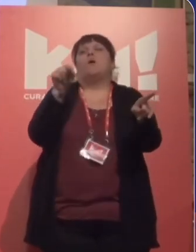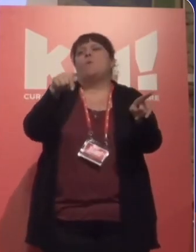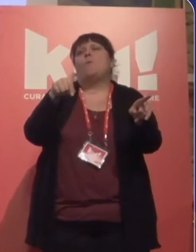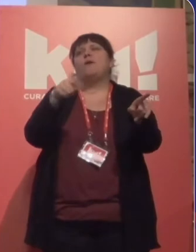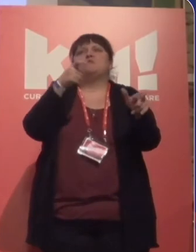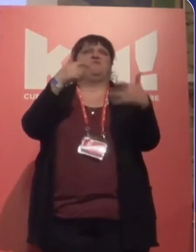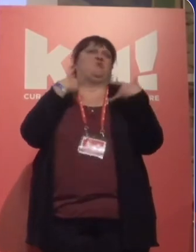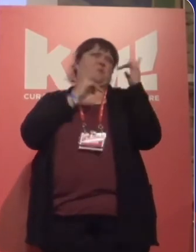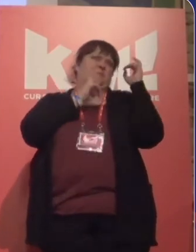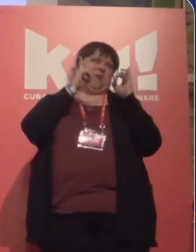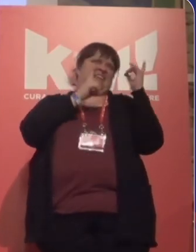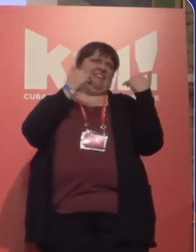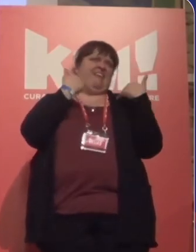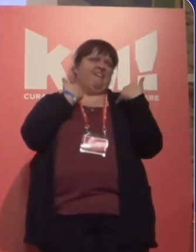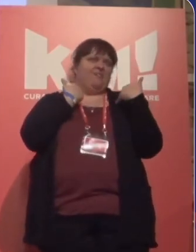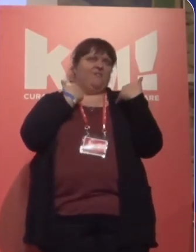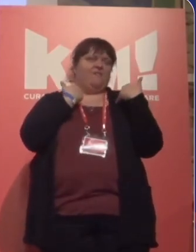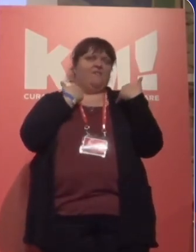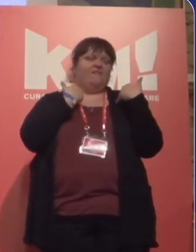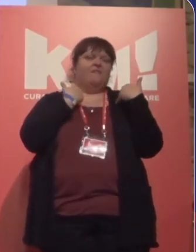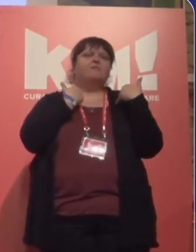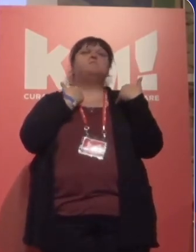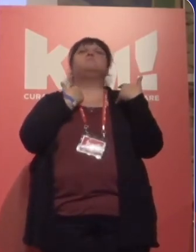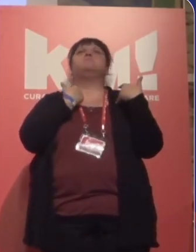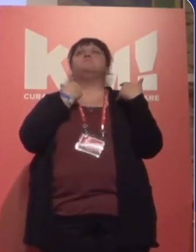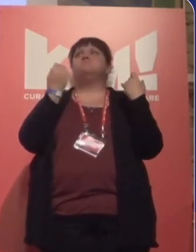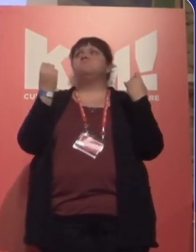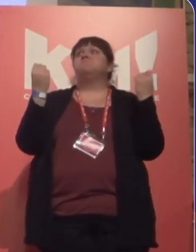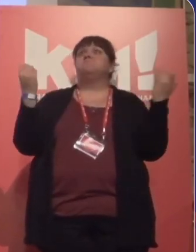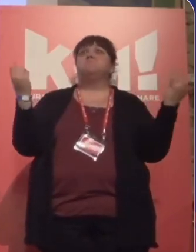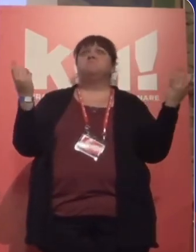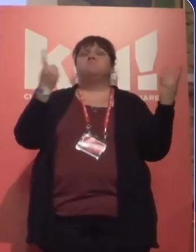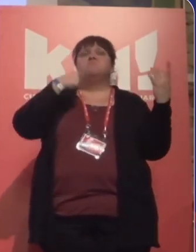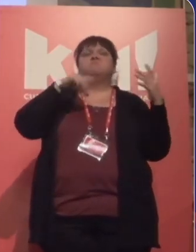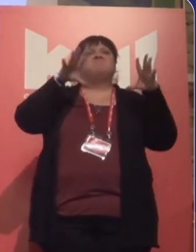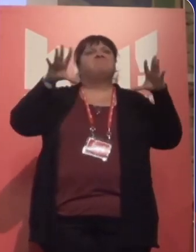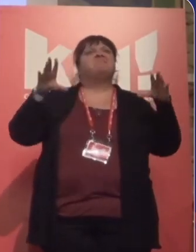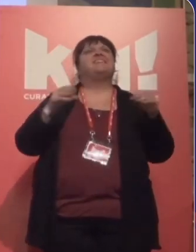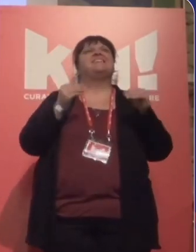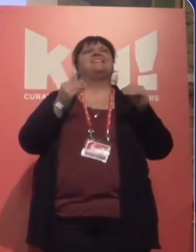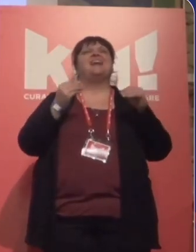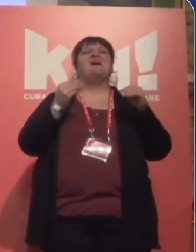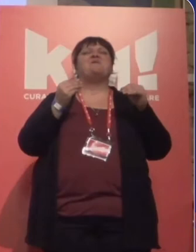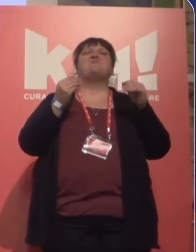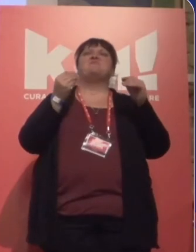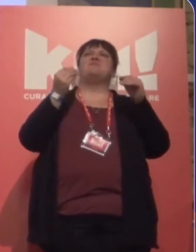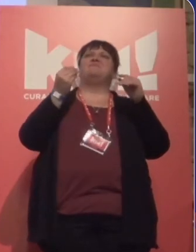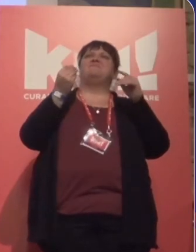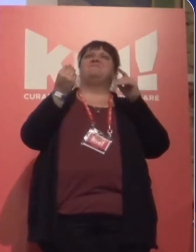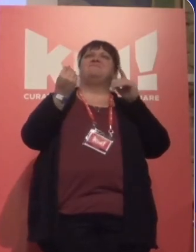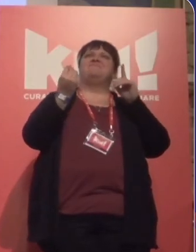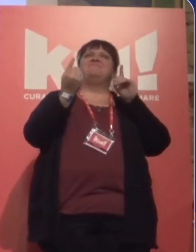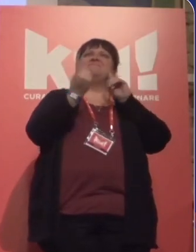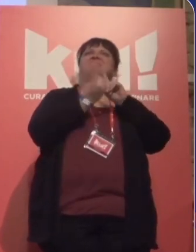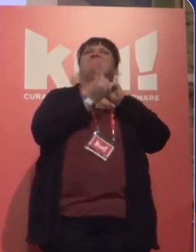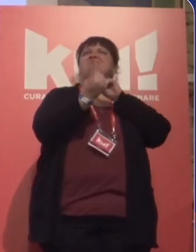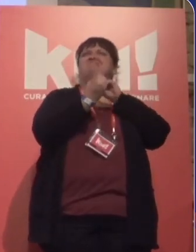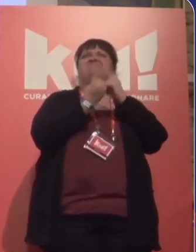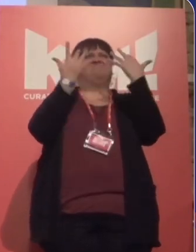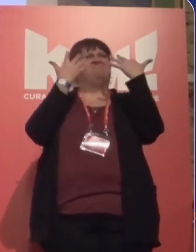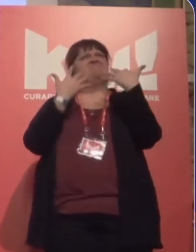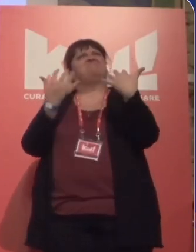come in tanti altri appuntamenti sulla necessità di ricominciare nei festival che ospitano i cantieri